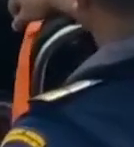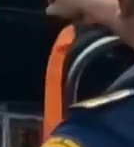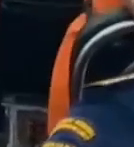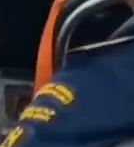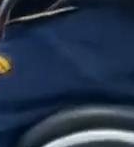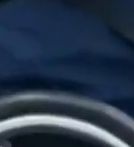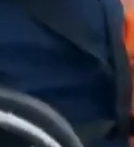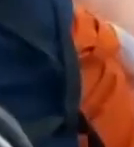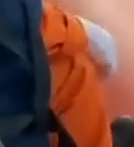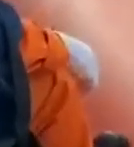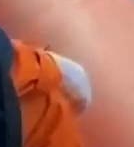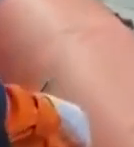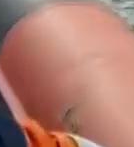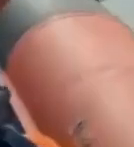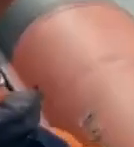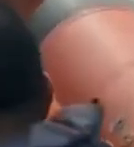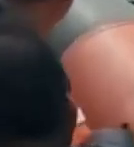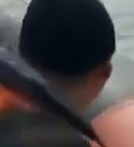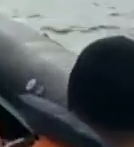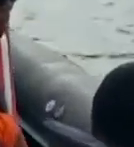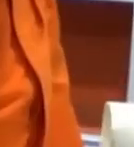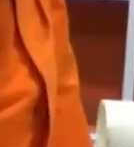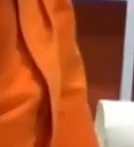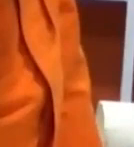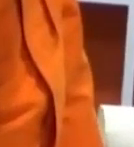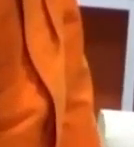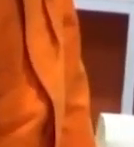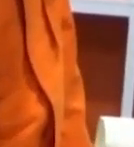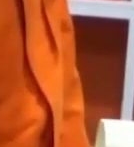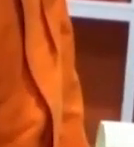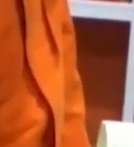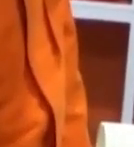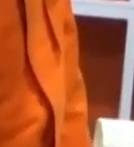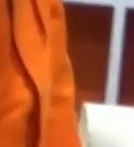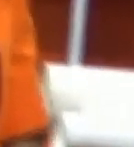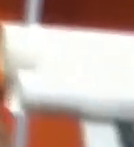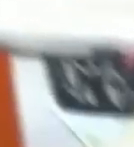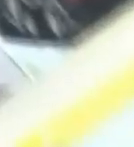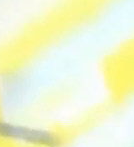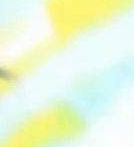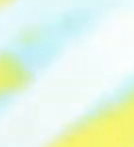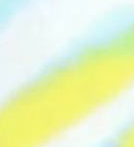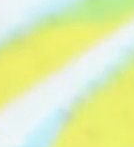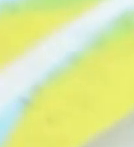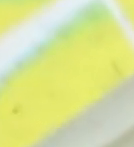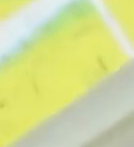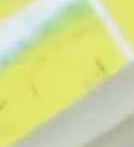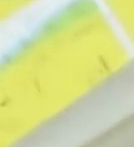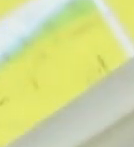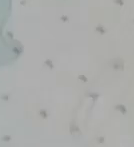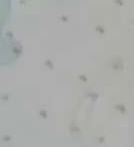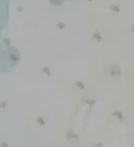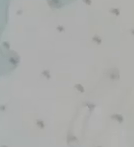mengatakan, 8 penumpang pekerja migran hendak dibawa ke Malaysia menggunakan kapal kayu. Namun dalam perjalanannya, kapal karam